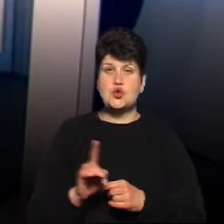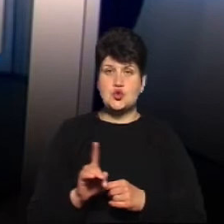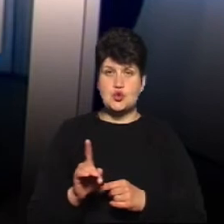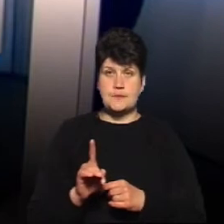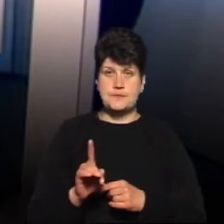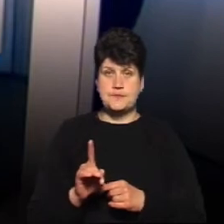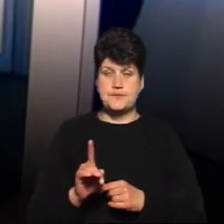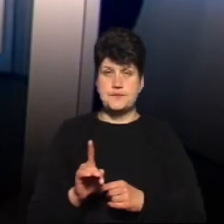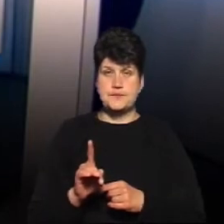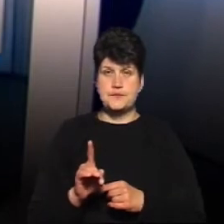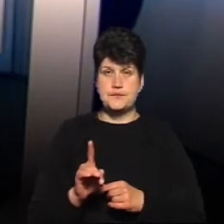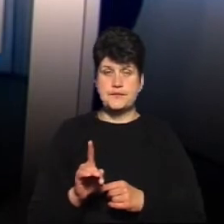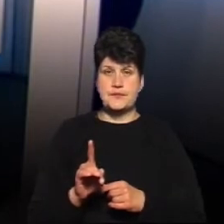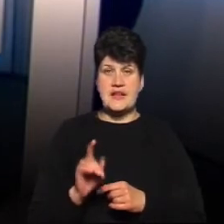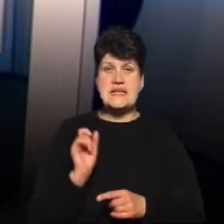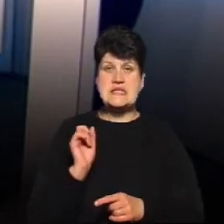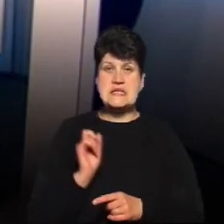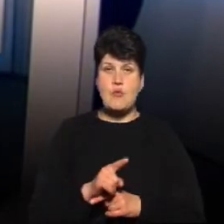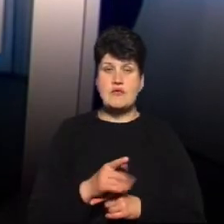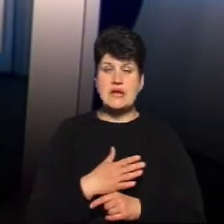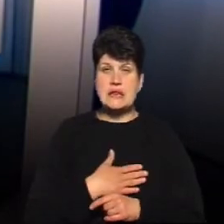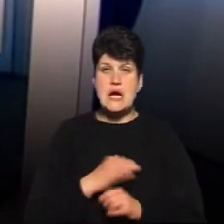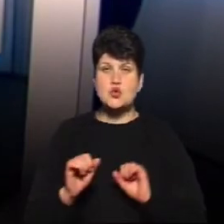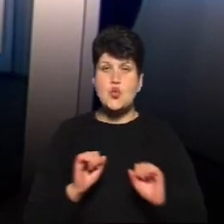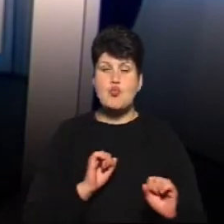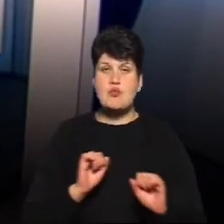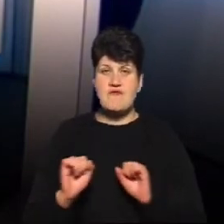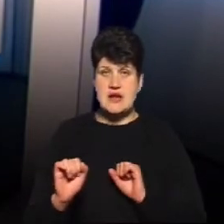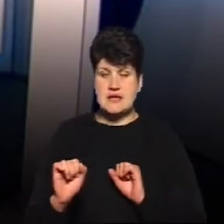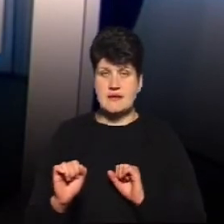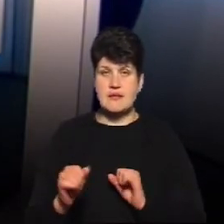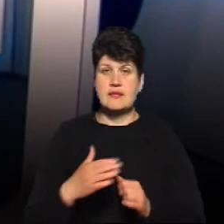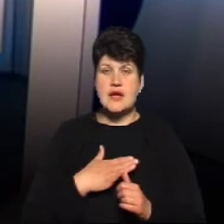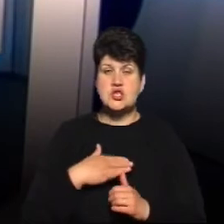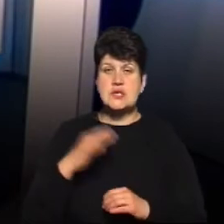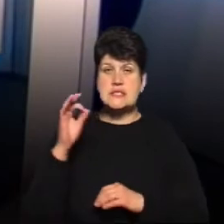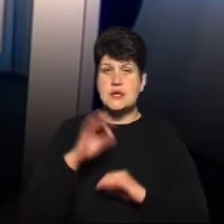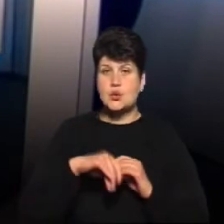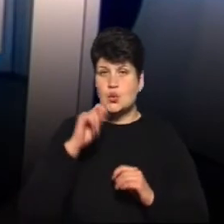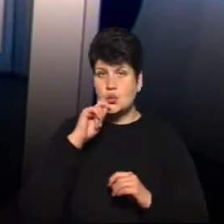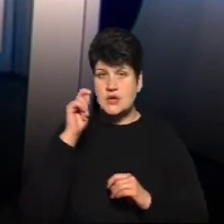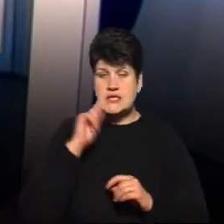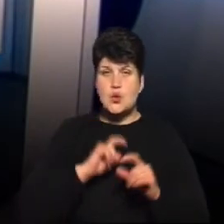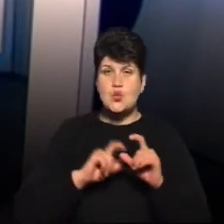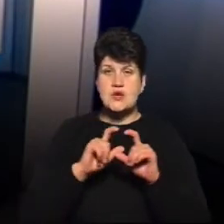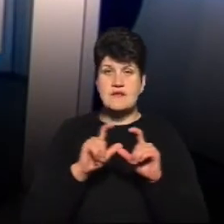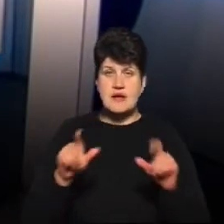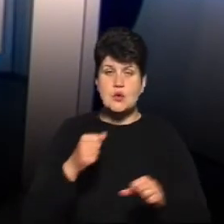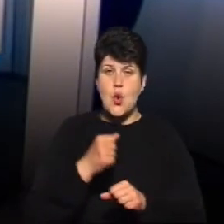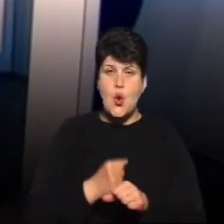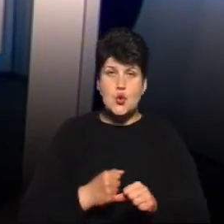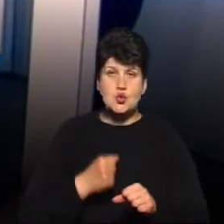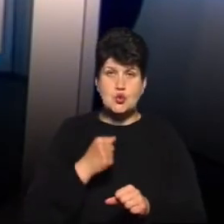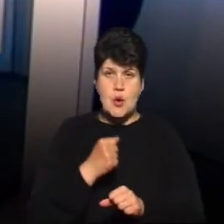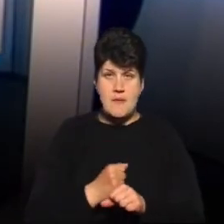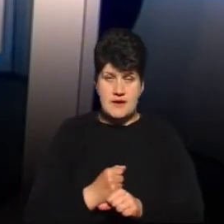на замовлення нашого управління наш Західноукраїнський університет розробив